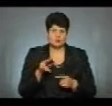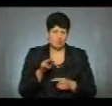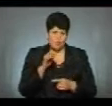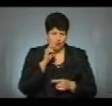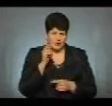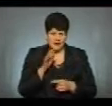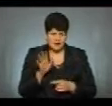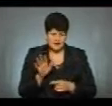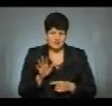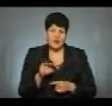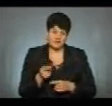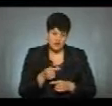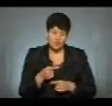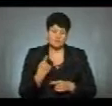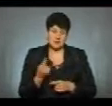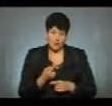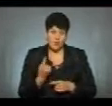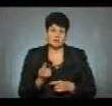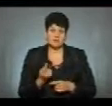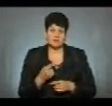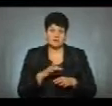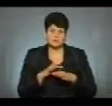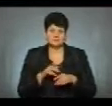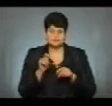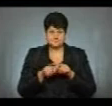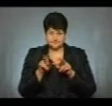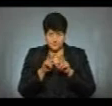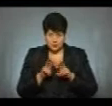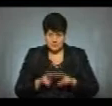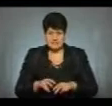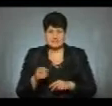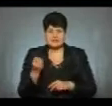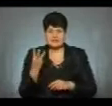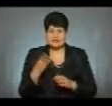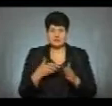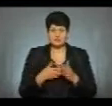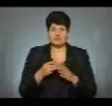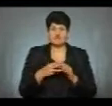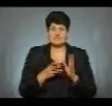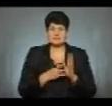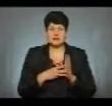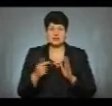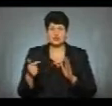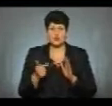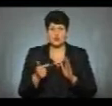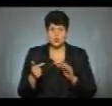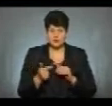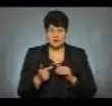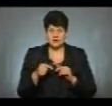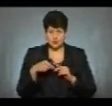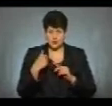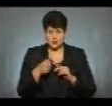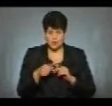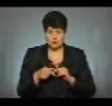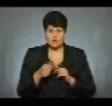Україні, а от в Тернопільській області ми провели дослідження з 13 по 18 грудня чинного року,